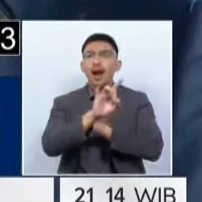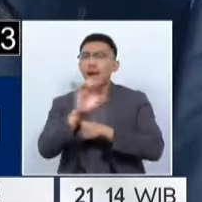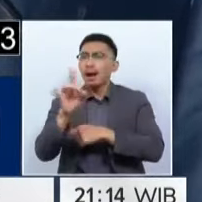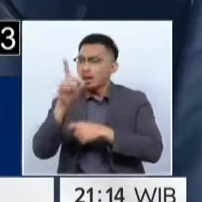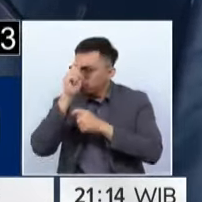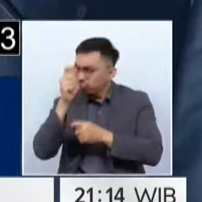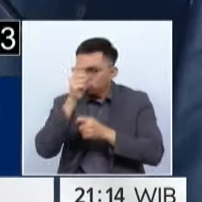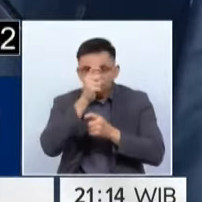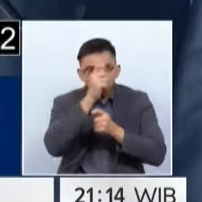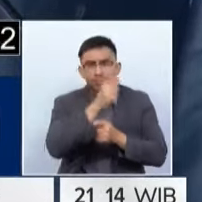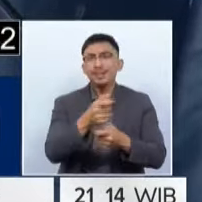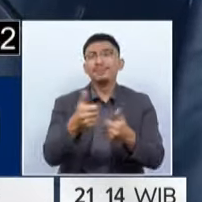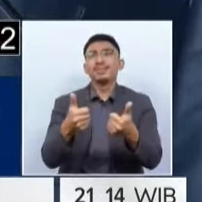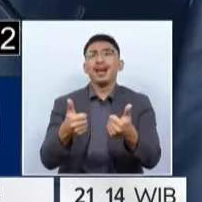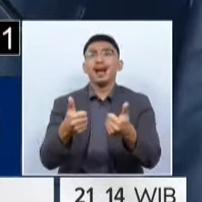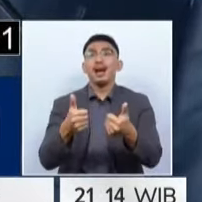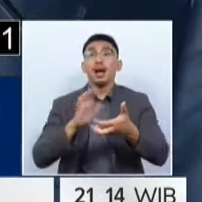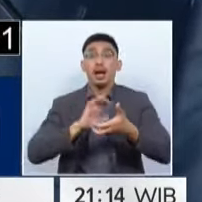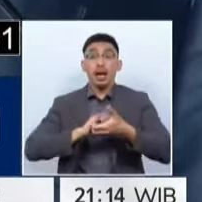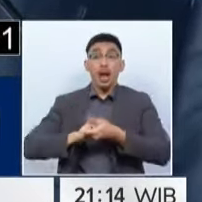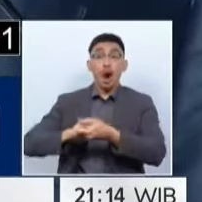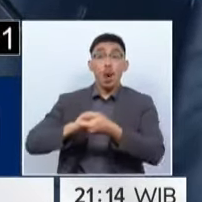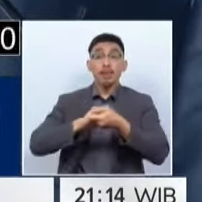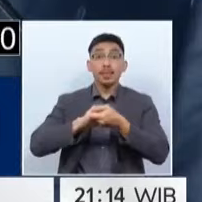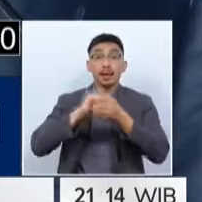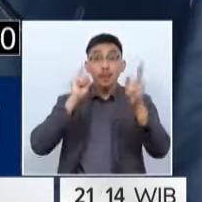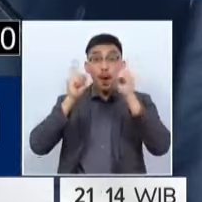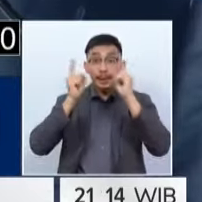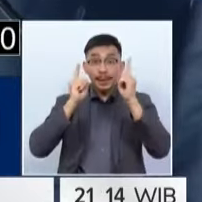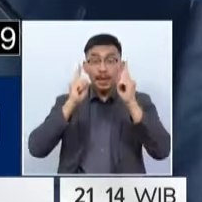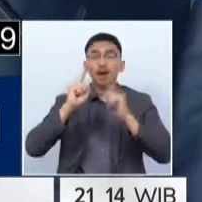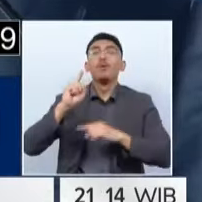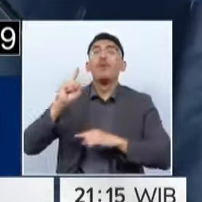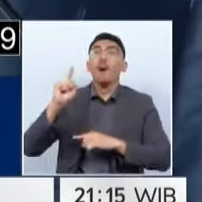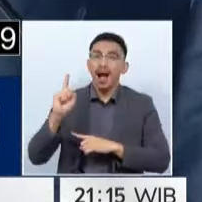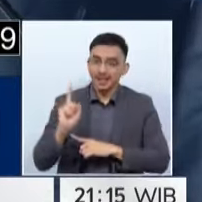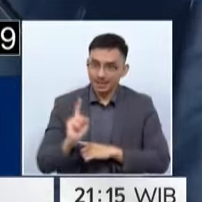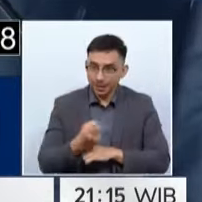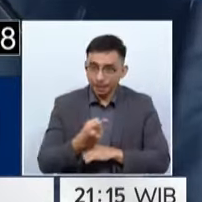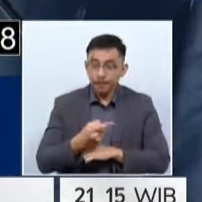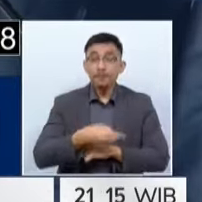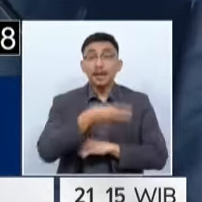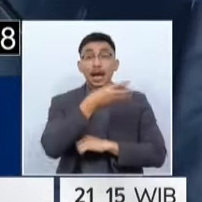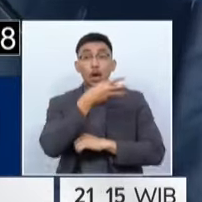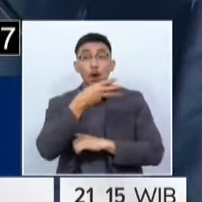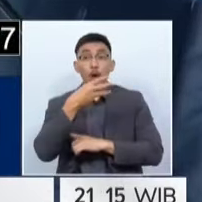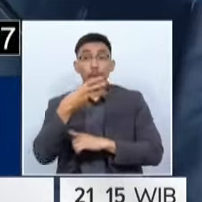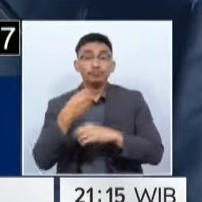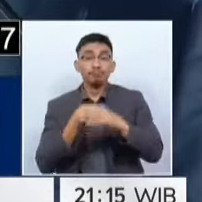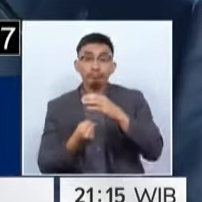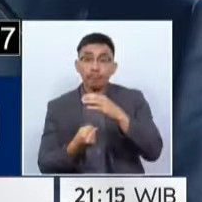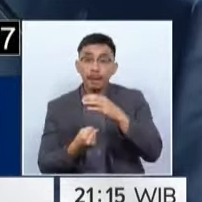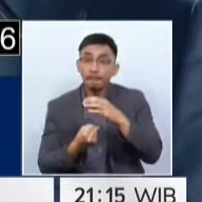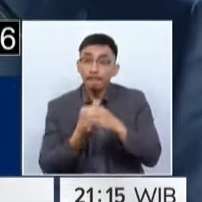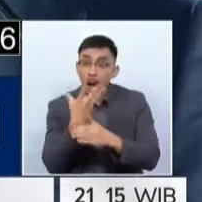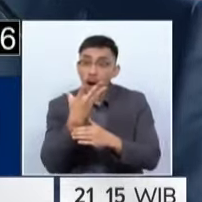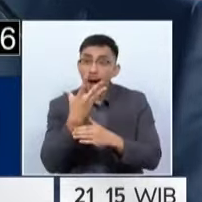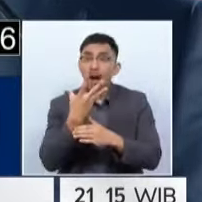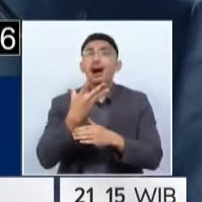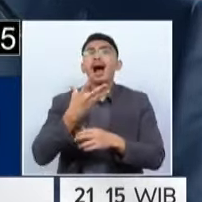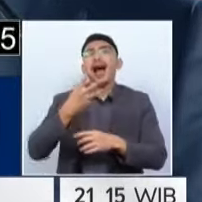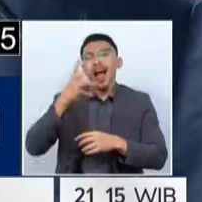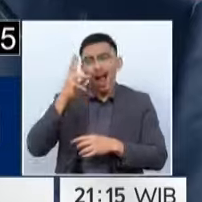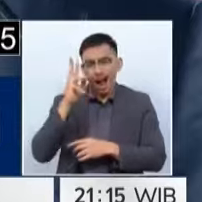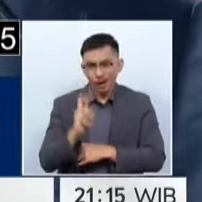daulat politik itu wajib Berdikari dalam bidang ekonomi mesti dituju Dan kita punya kepribadian dalam